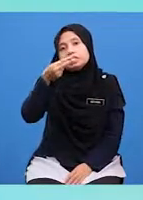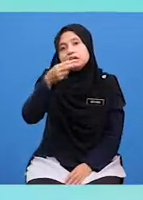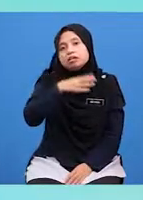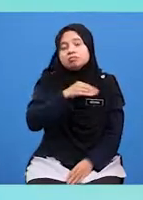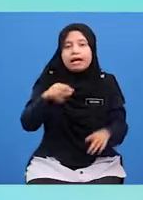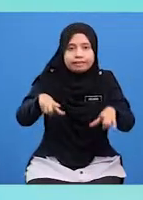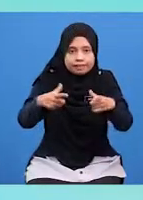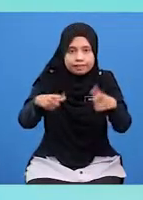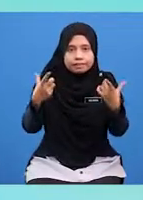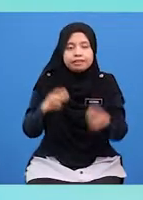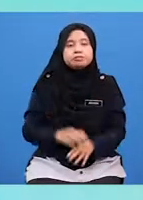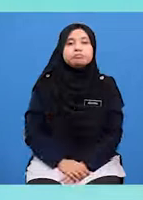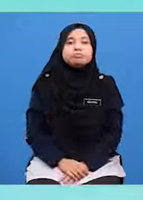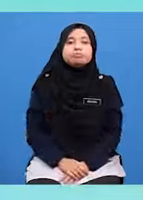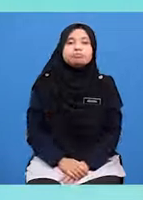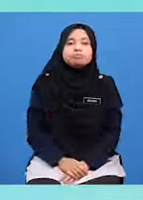Konstantinopel.